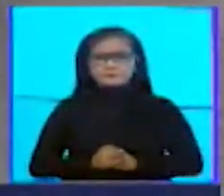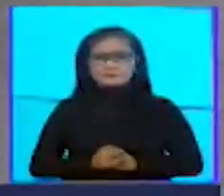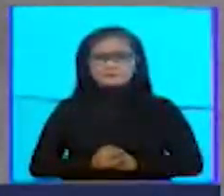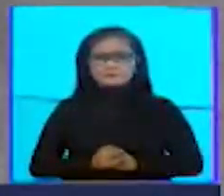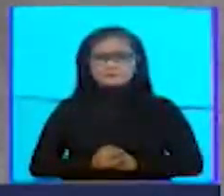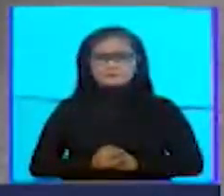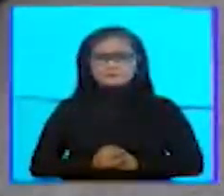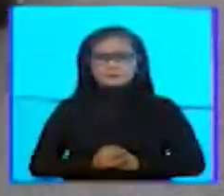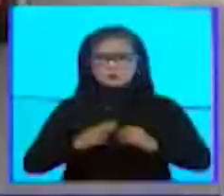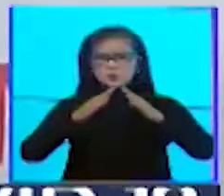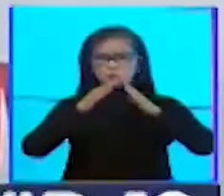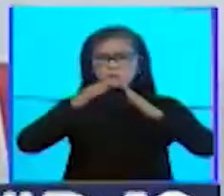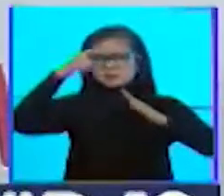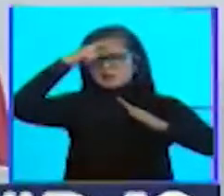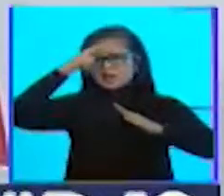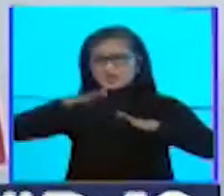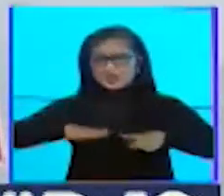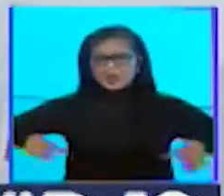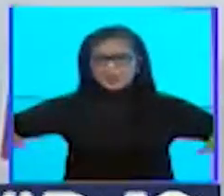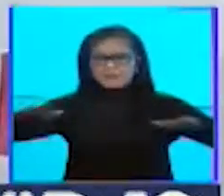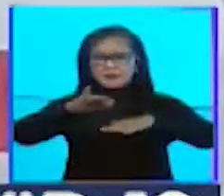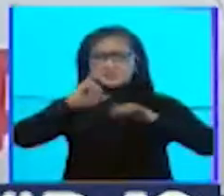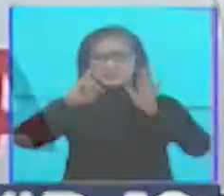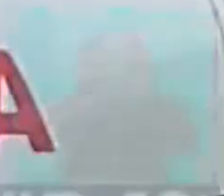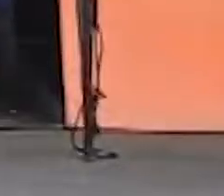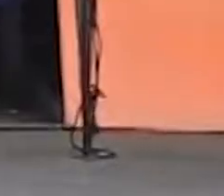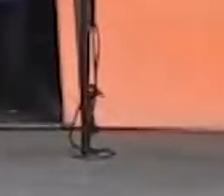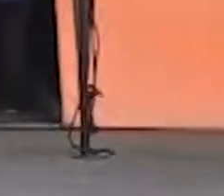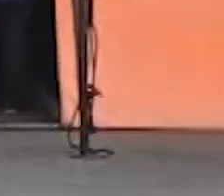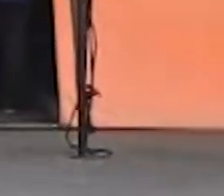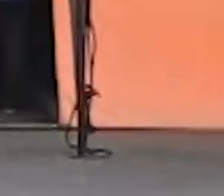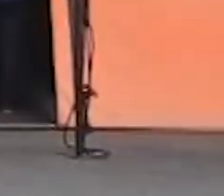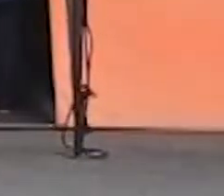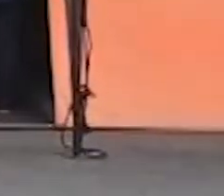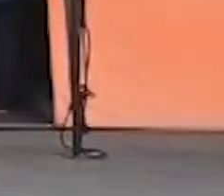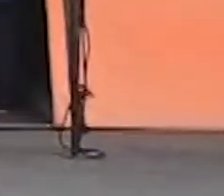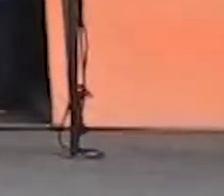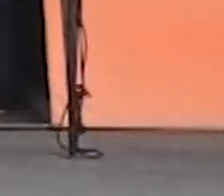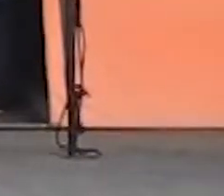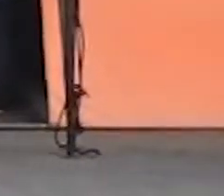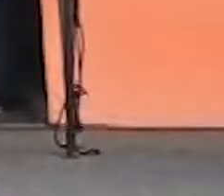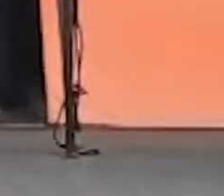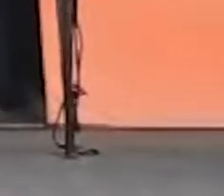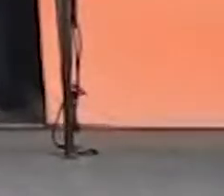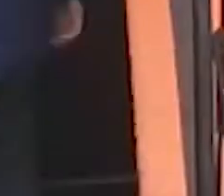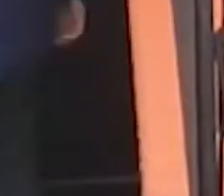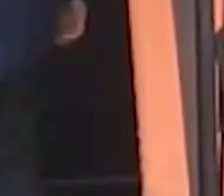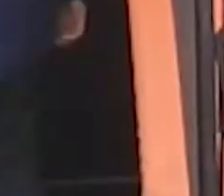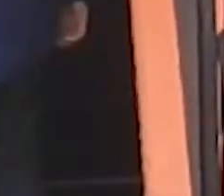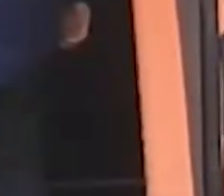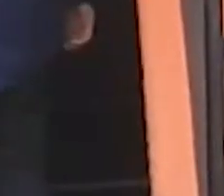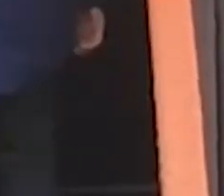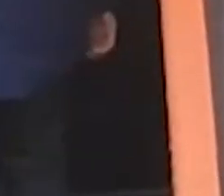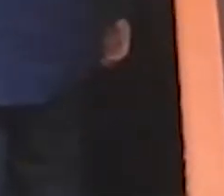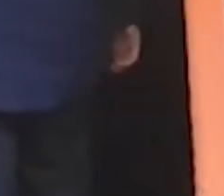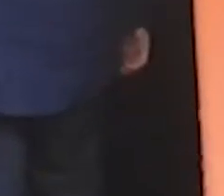Rumah Sakit Lapangan Indrapura, Kogab Wilhan, 2 Surabaya, Jawa Timur terus menerima gelombang masuknya pekerja migran Indonesia yang